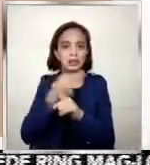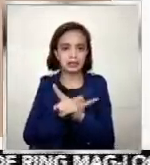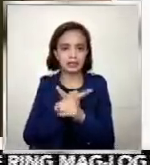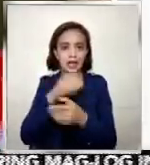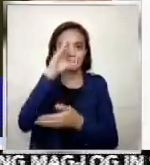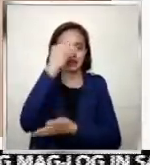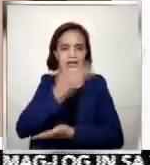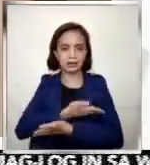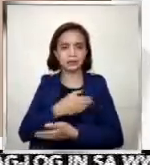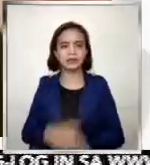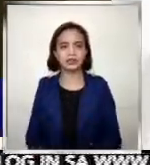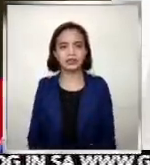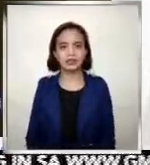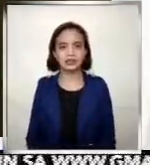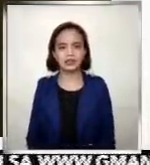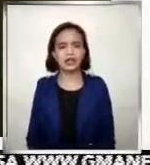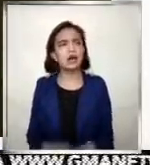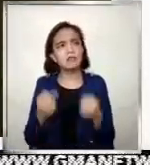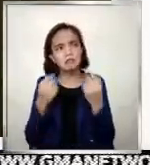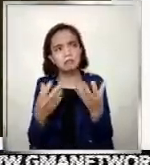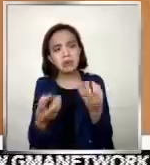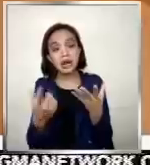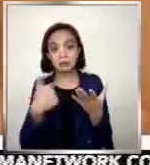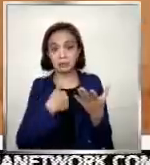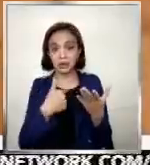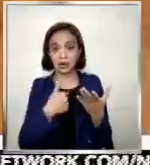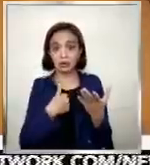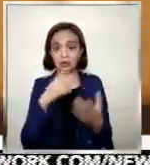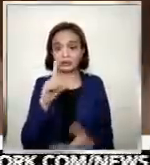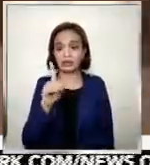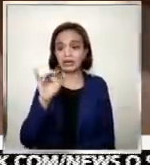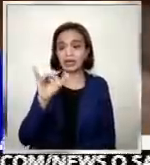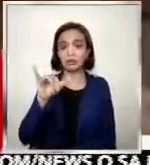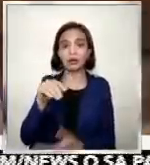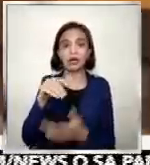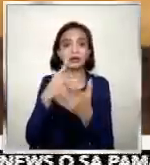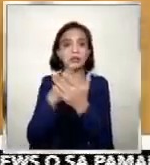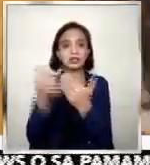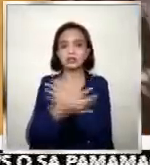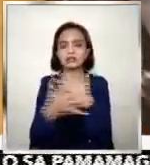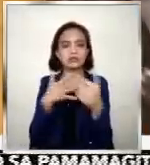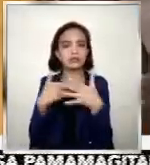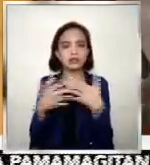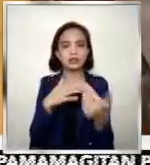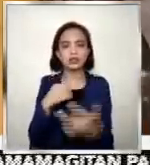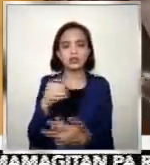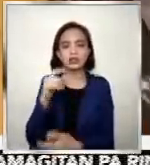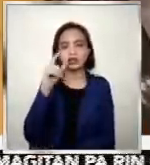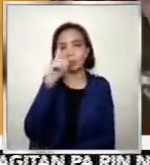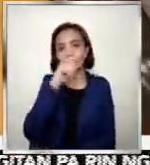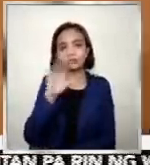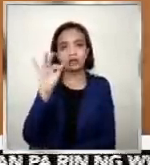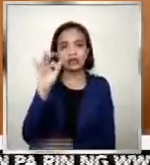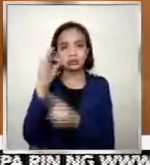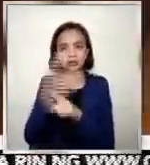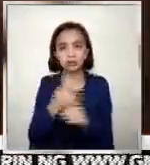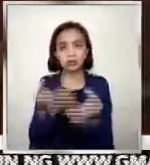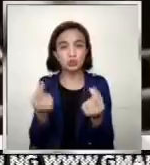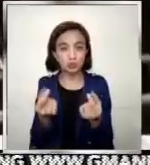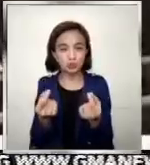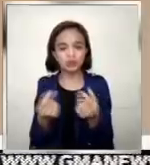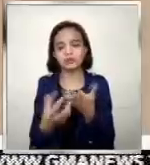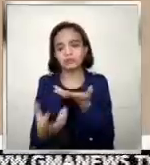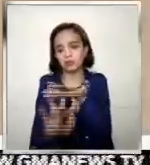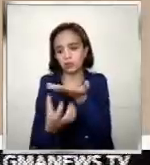akong DIY projects with her kahit 19 months pa lang siya. So we do a lot of cooking, like I let her touch and play